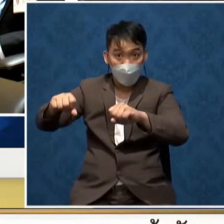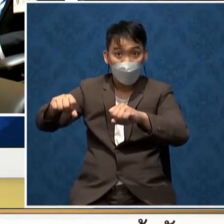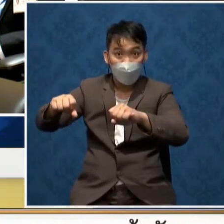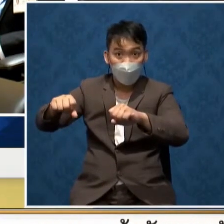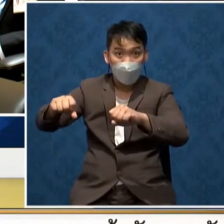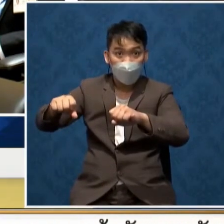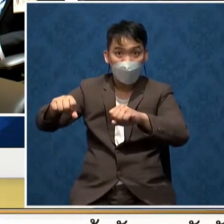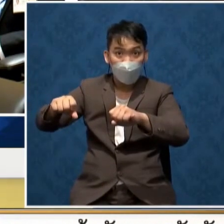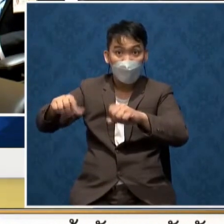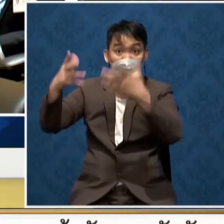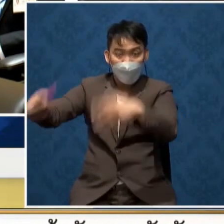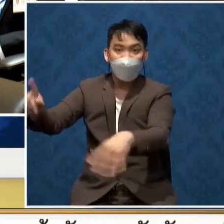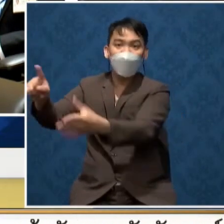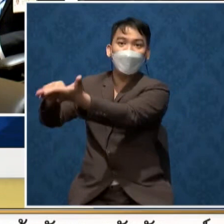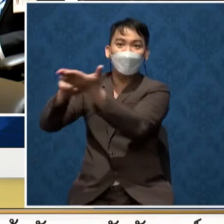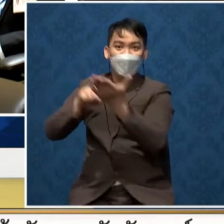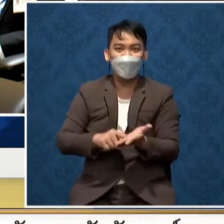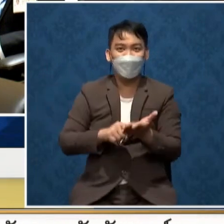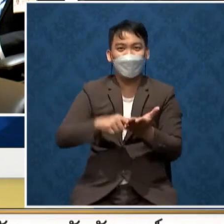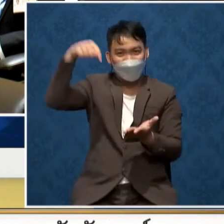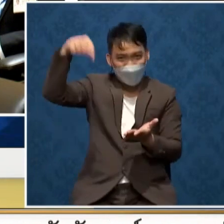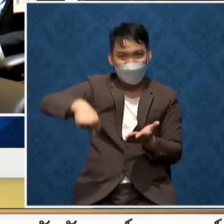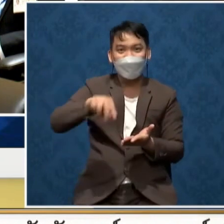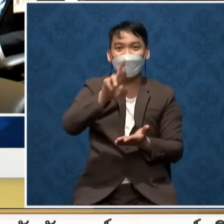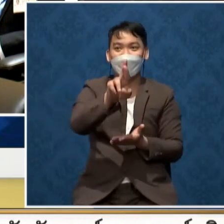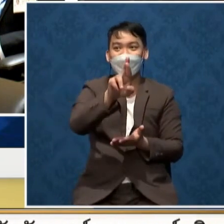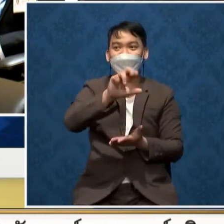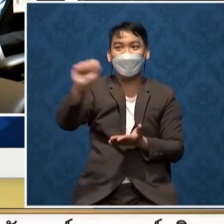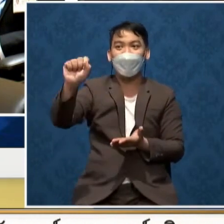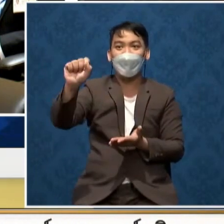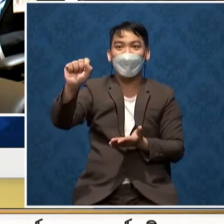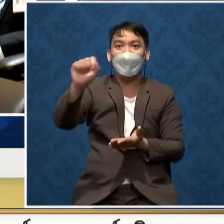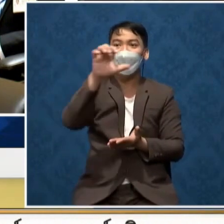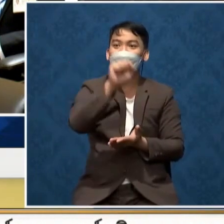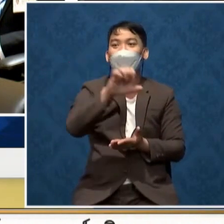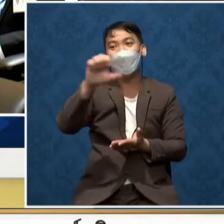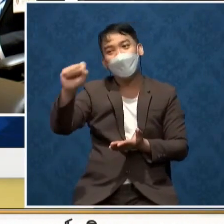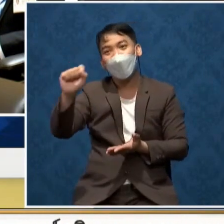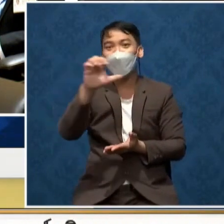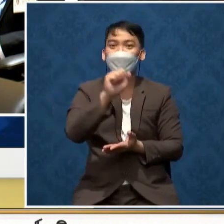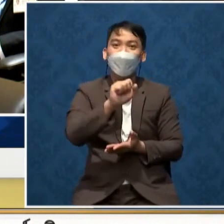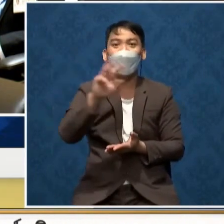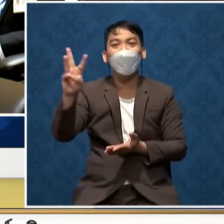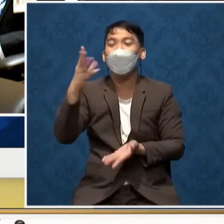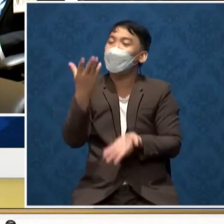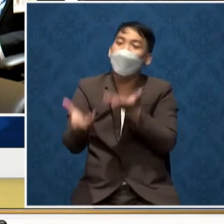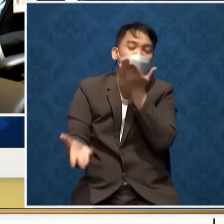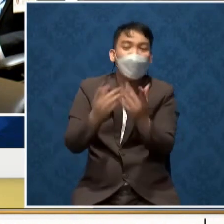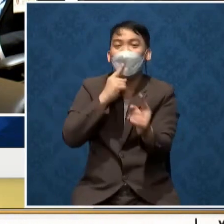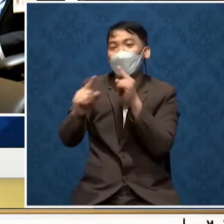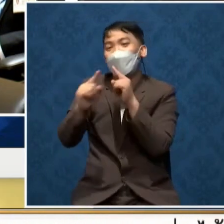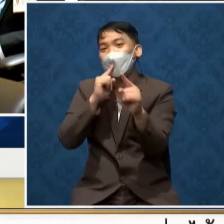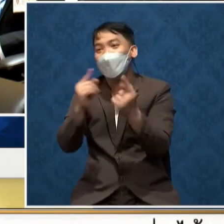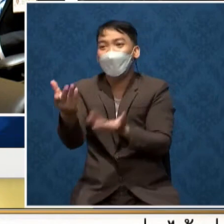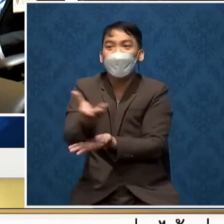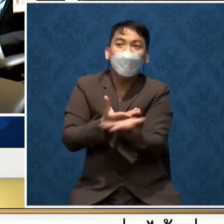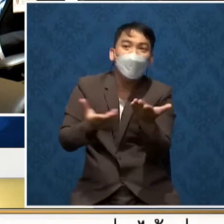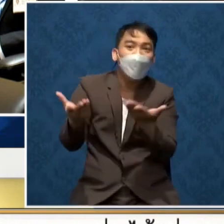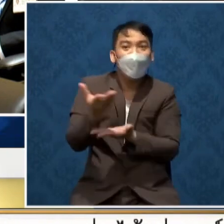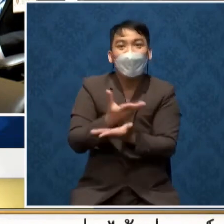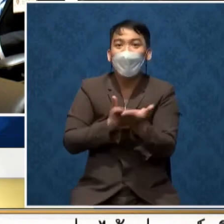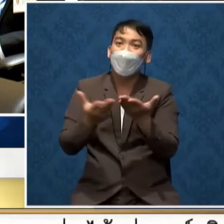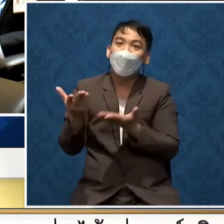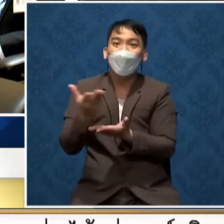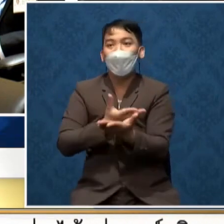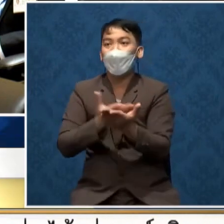จะมาที่สภาผู้ทรงเกียรติแห่งนี้ละครับเป็นผู้พิจารณาโดยสภานะครับผู้ทรงเกียรติของพวกเราทุกค